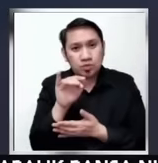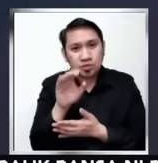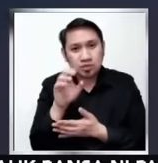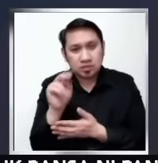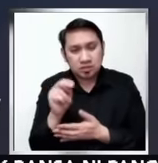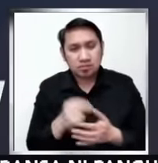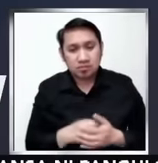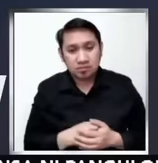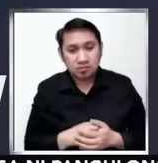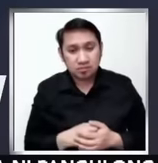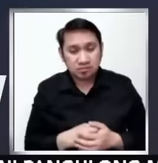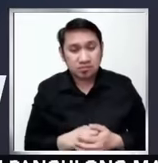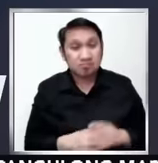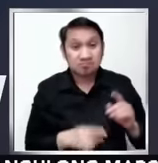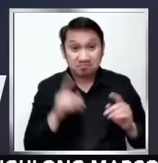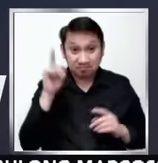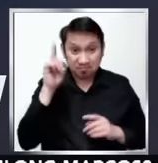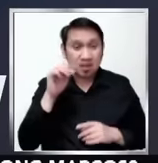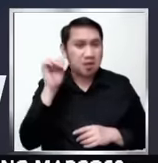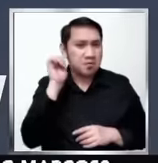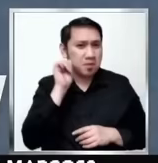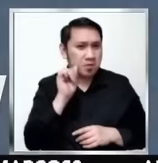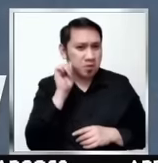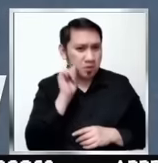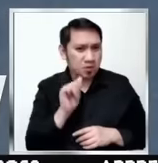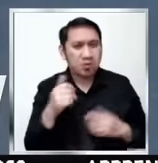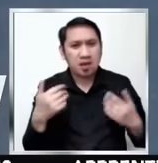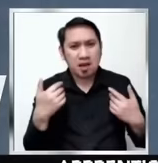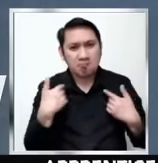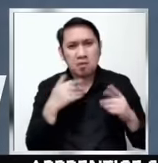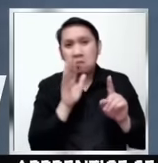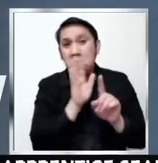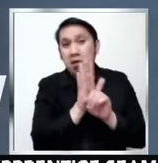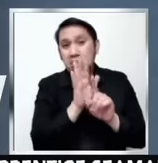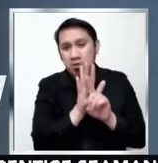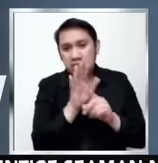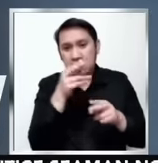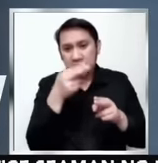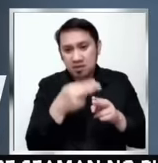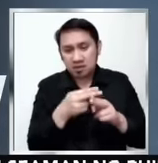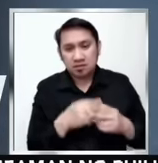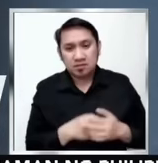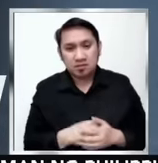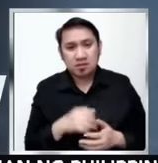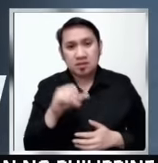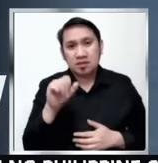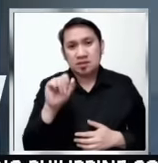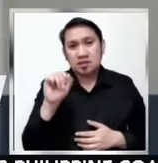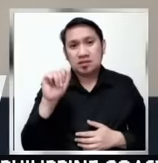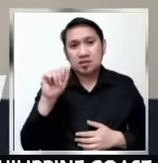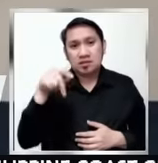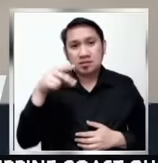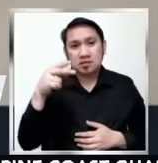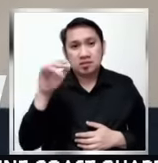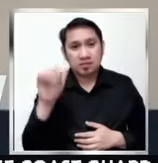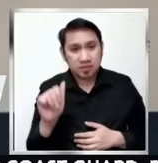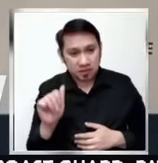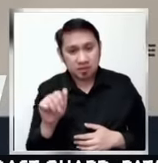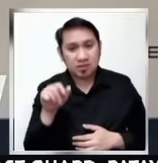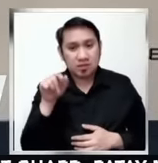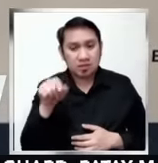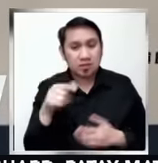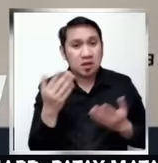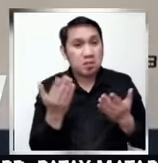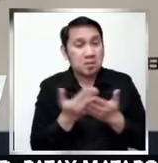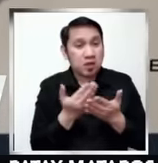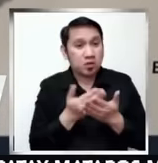Speaking of K-pop, isa pang Pinay ang gumagawa ng pangalan doon. Siya si Sophia La Forteza na magde-debut sa brand new girl group